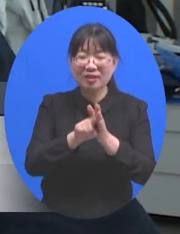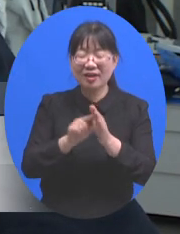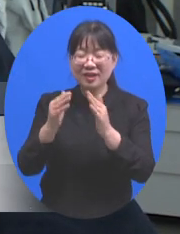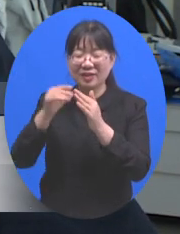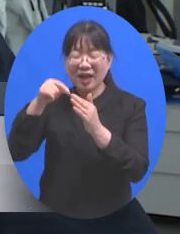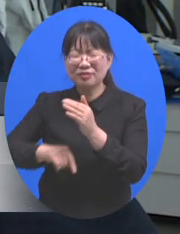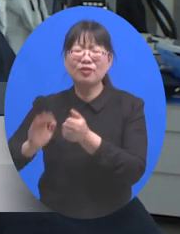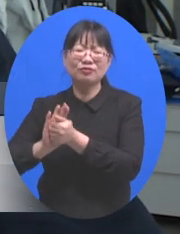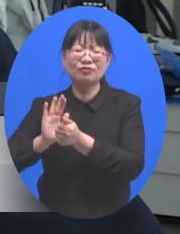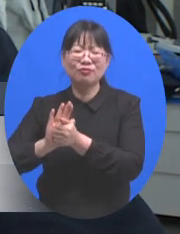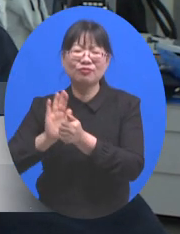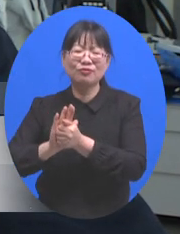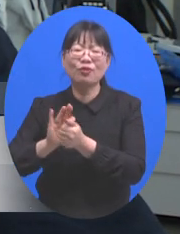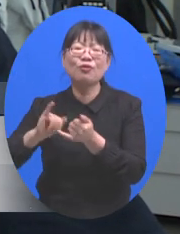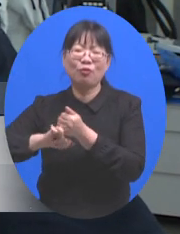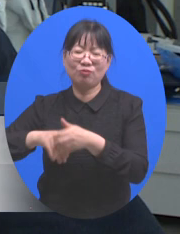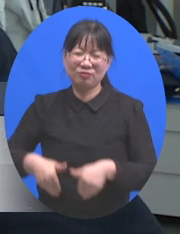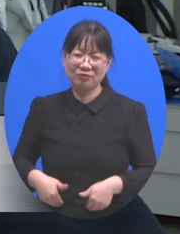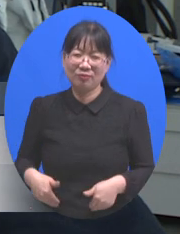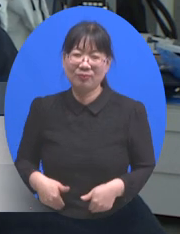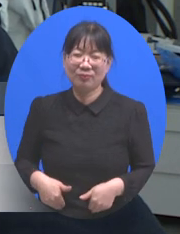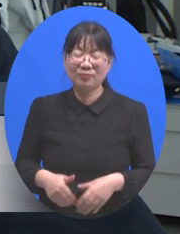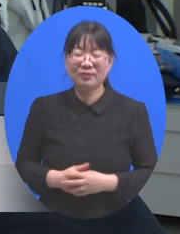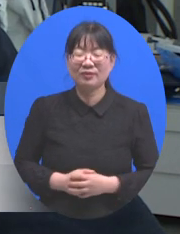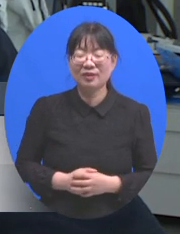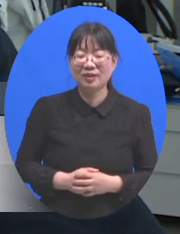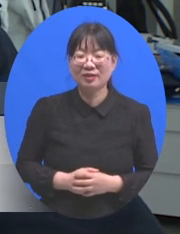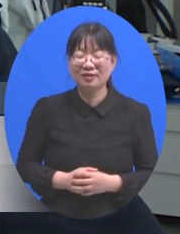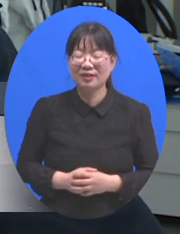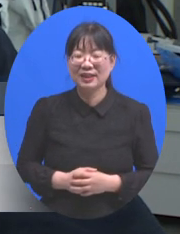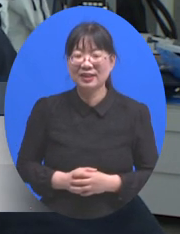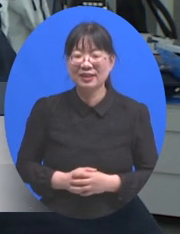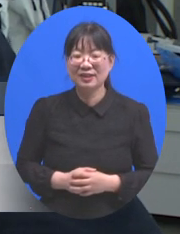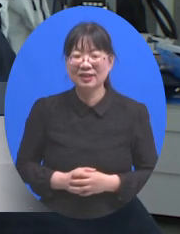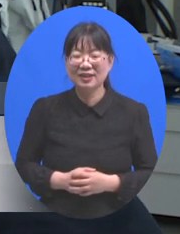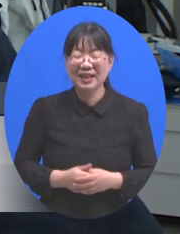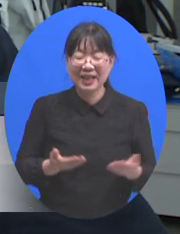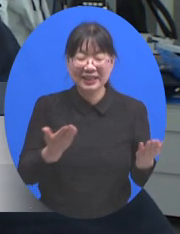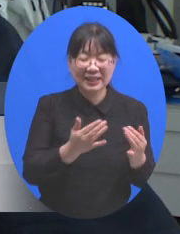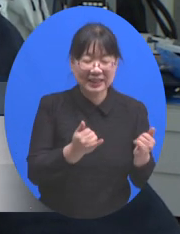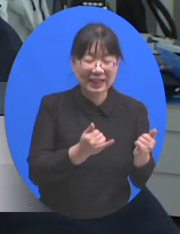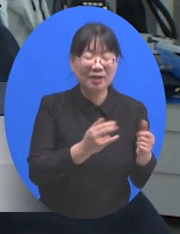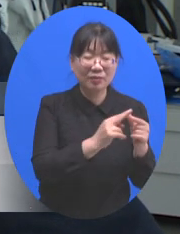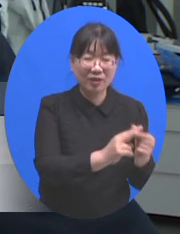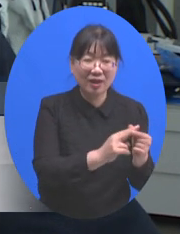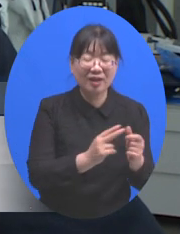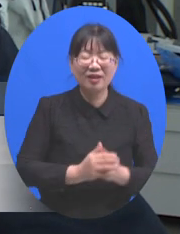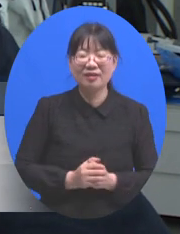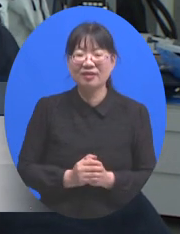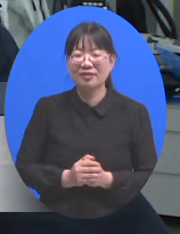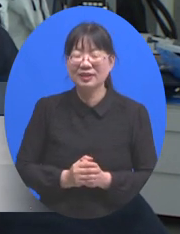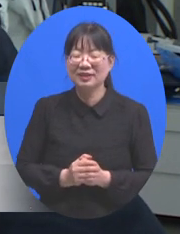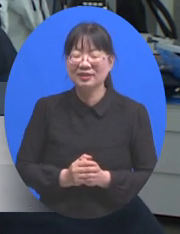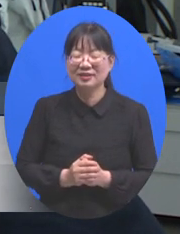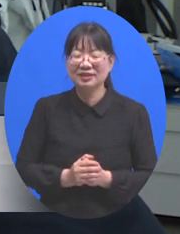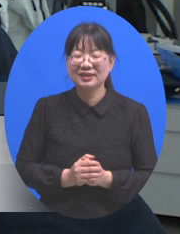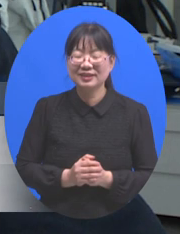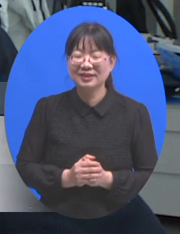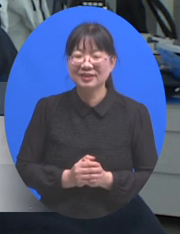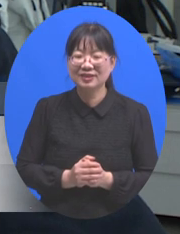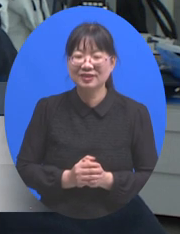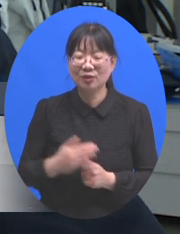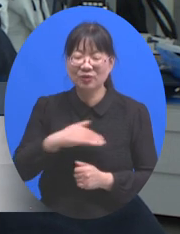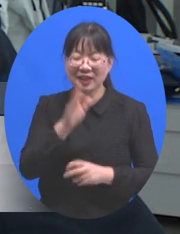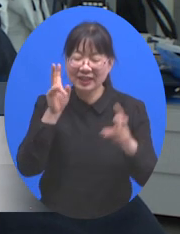집에서 서포트가 있어야 되거든요. 그리고 와서 일하는 사람뿐만 아니라 그